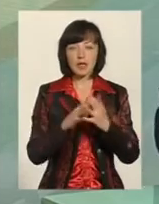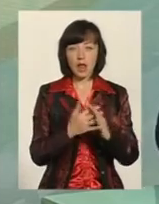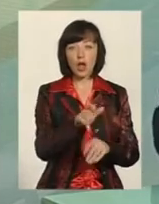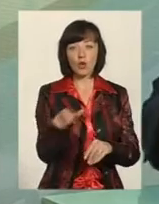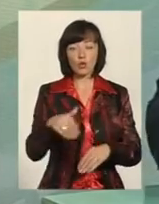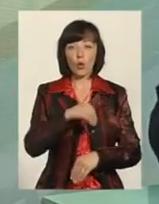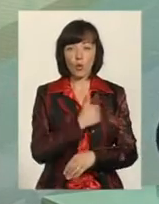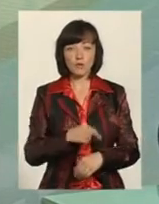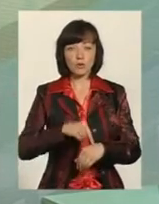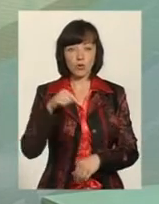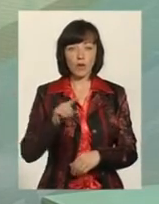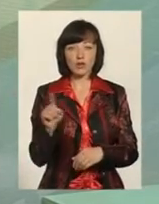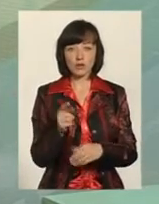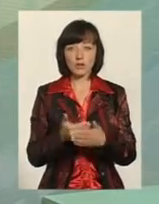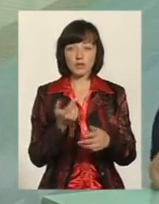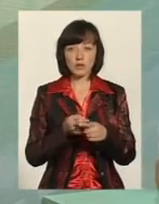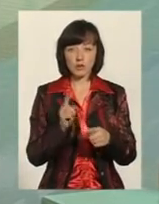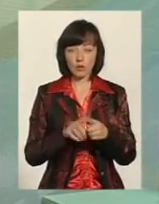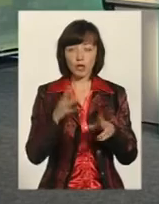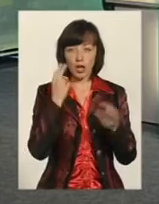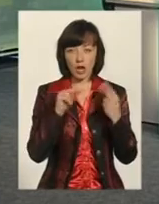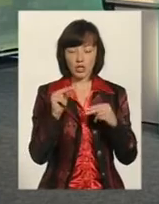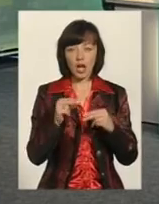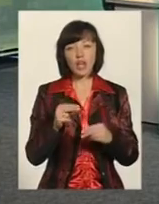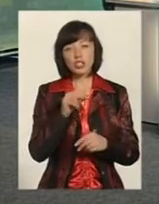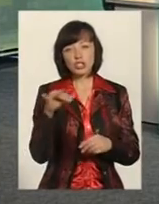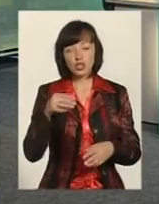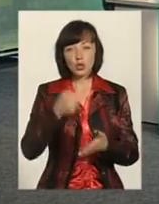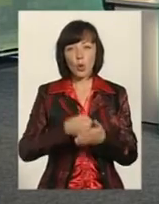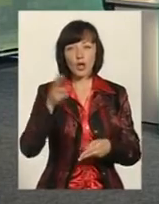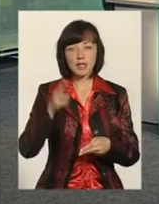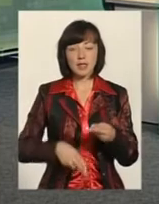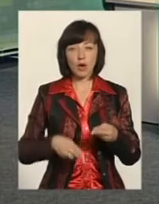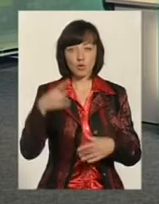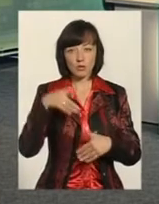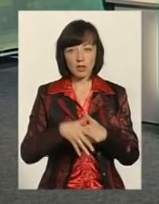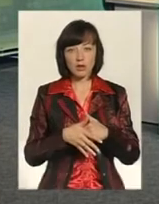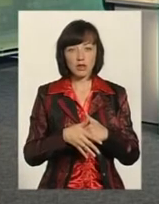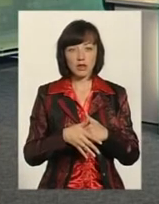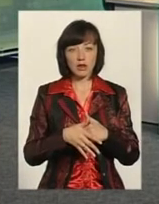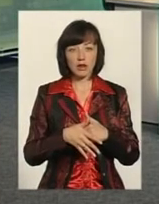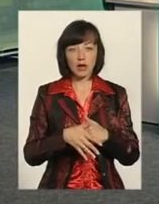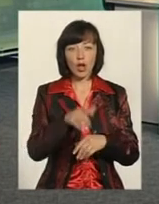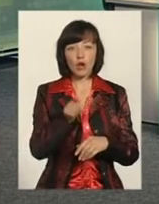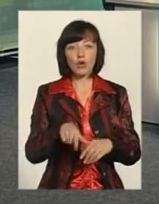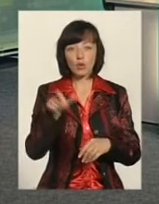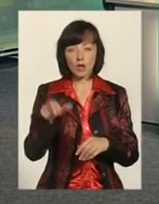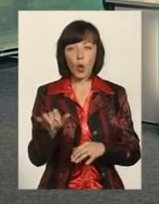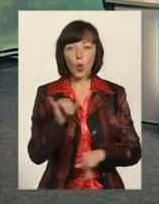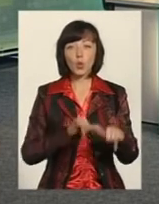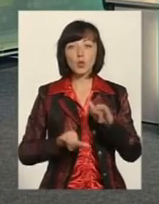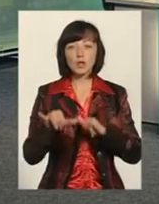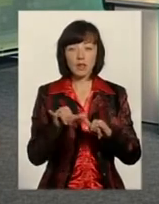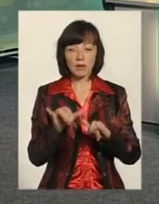хочуть, люди відчувають, що від цього їм буде краще. Чи до кінця розуміють, пане Олександре, чи до кінця розуміють люди, куди